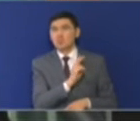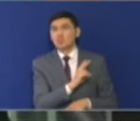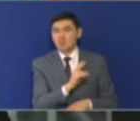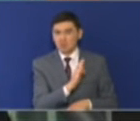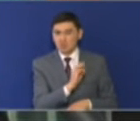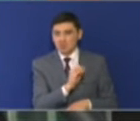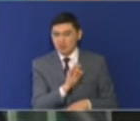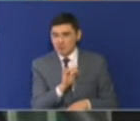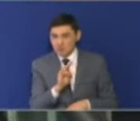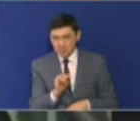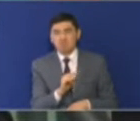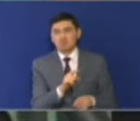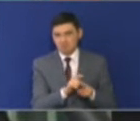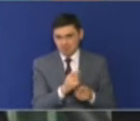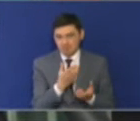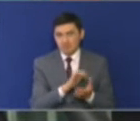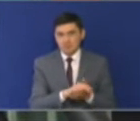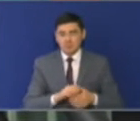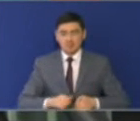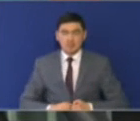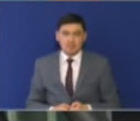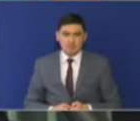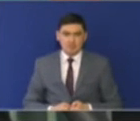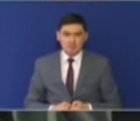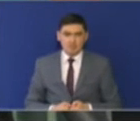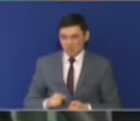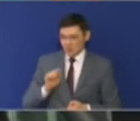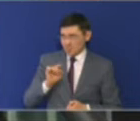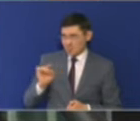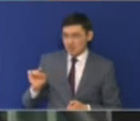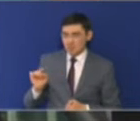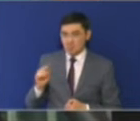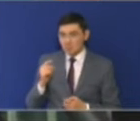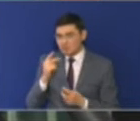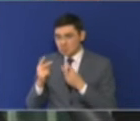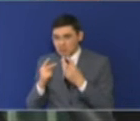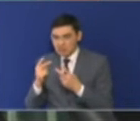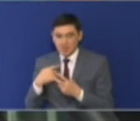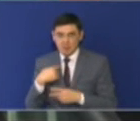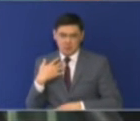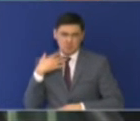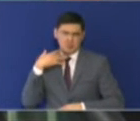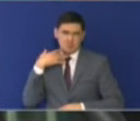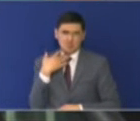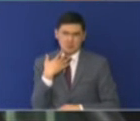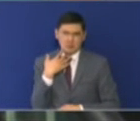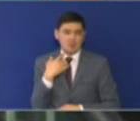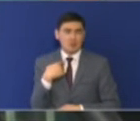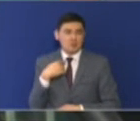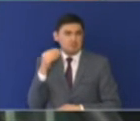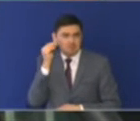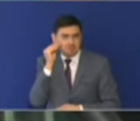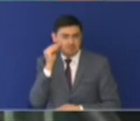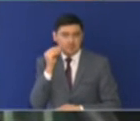Я в огромном восторге от тех экспонатов, которые создали работники этого музея. Я считаю, что